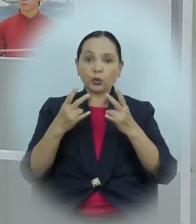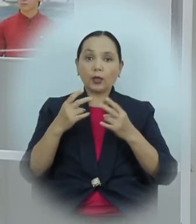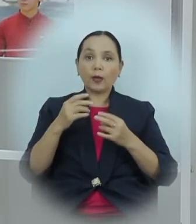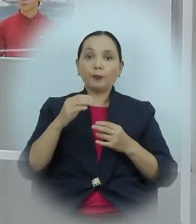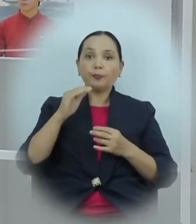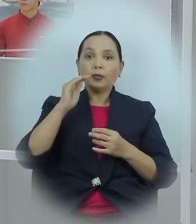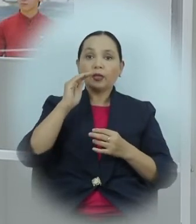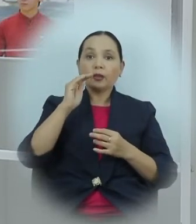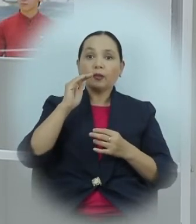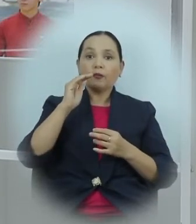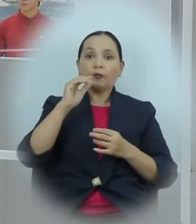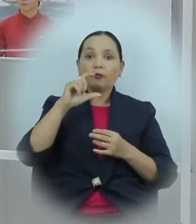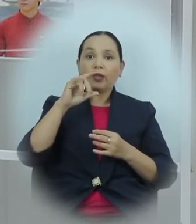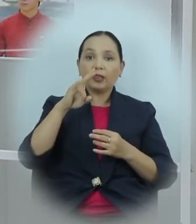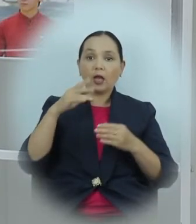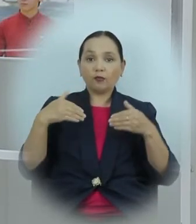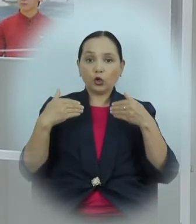sendan foydalansa bo'ladi.